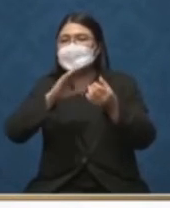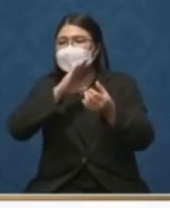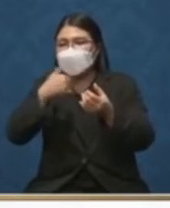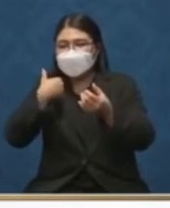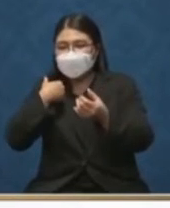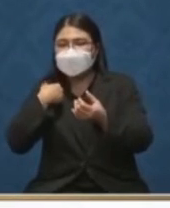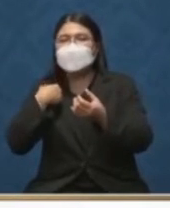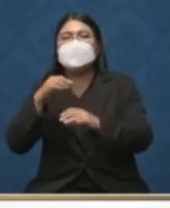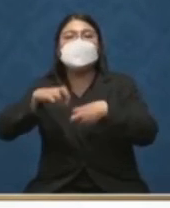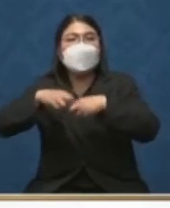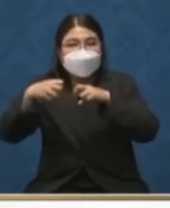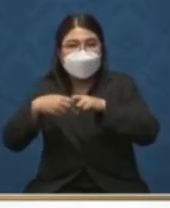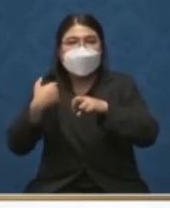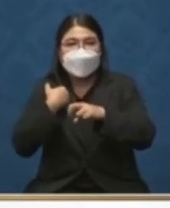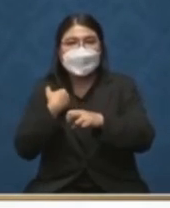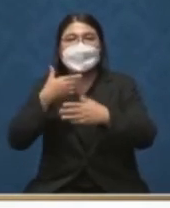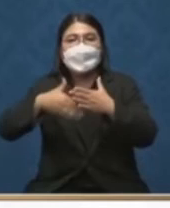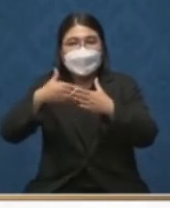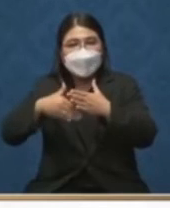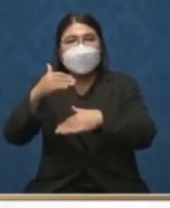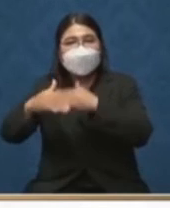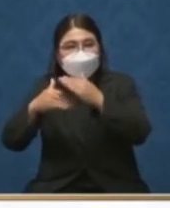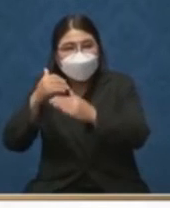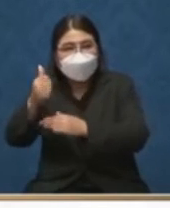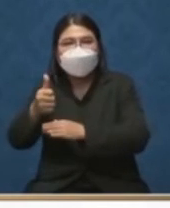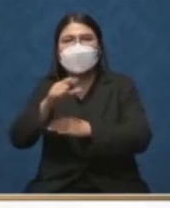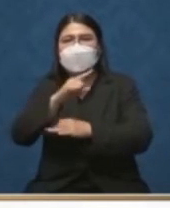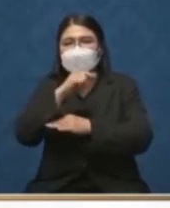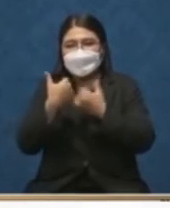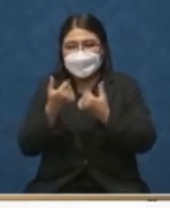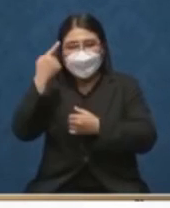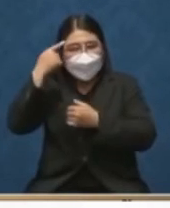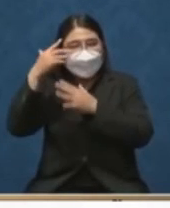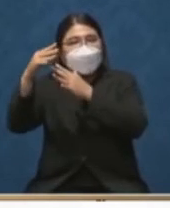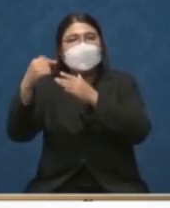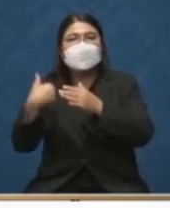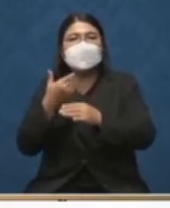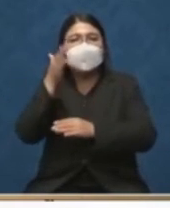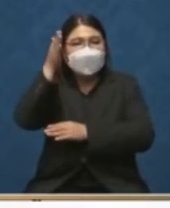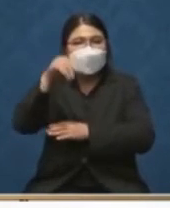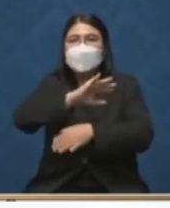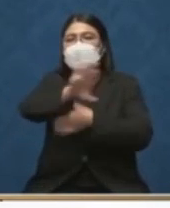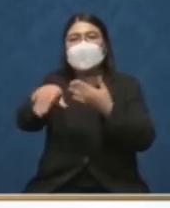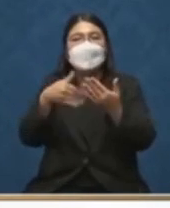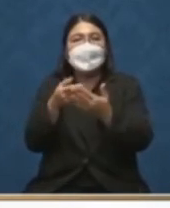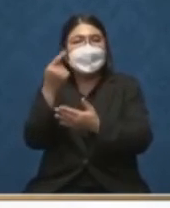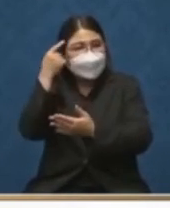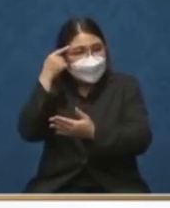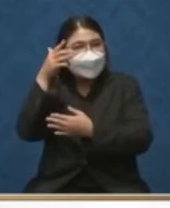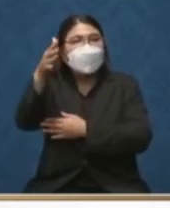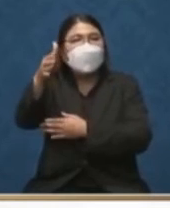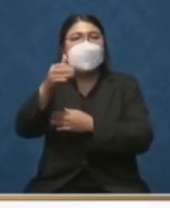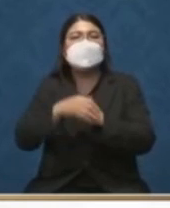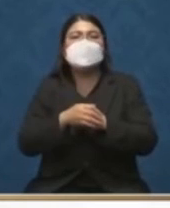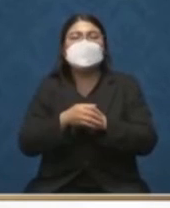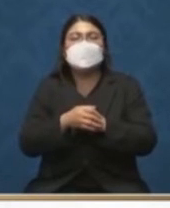ารัฐธรรมนูญจะก้าวข้ามความขัดแย้งไปได้อย่างแน่นอน